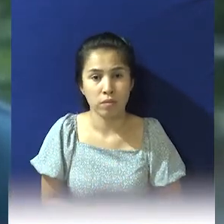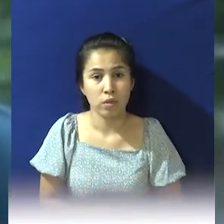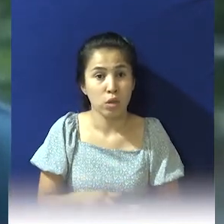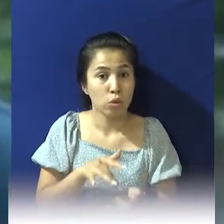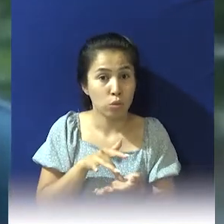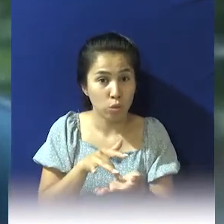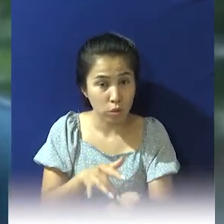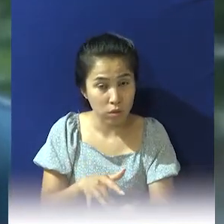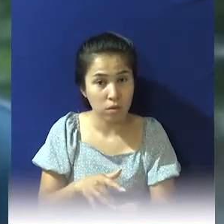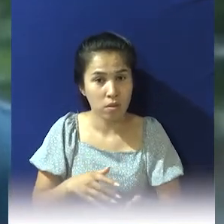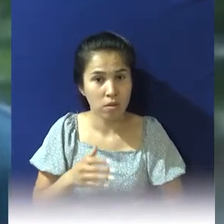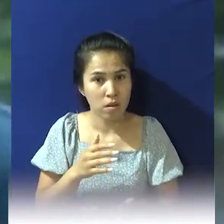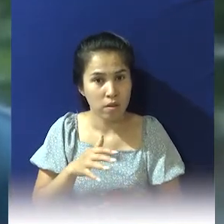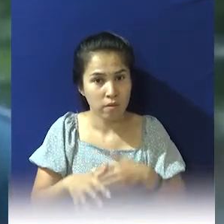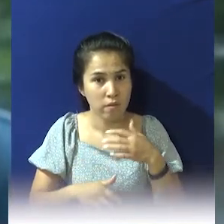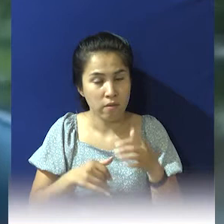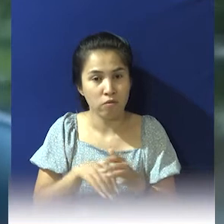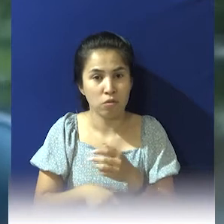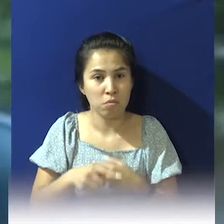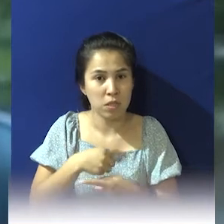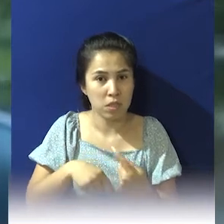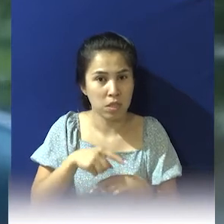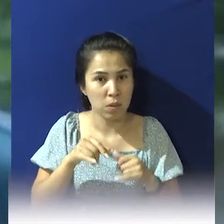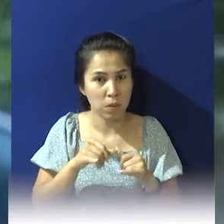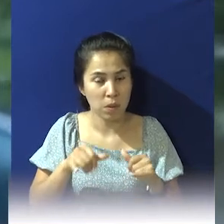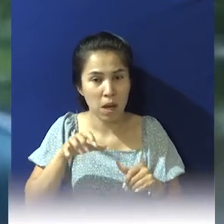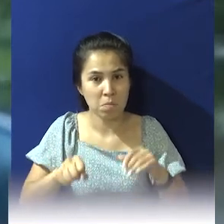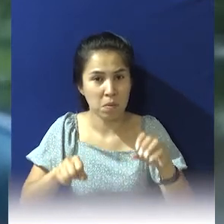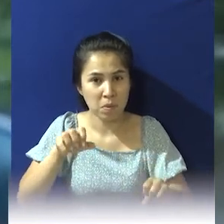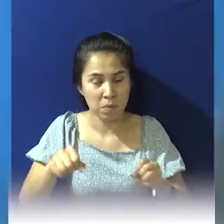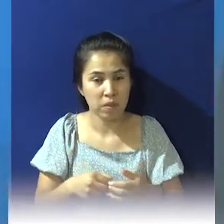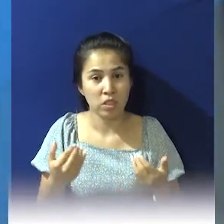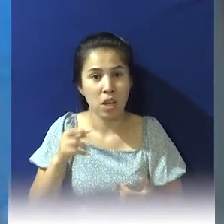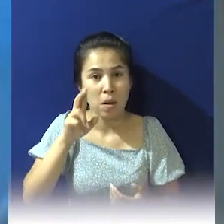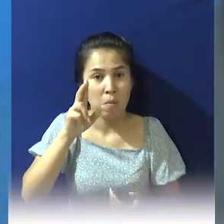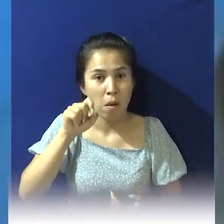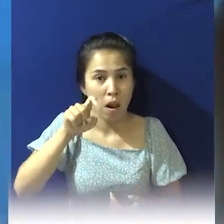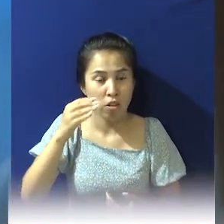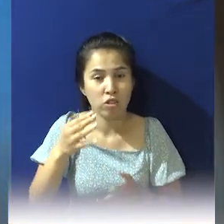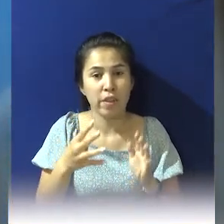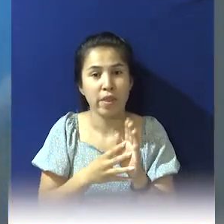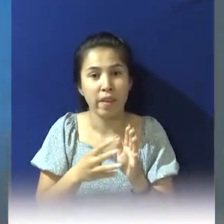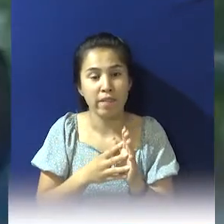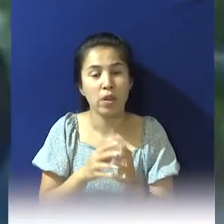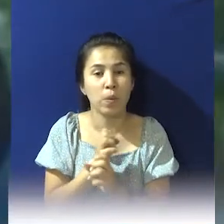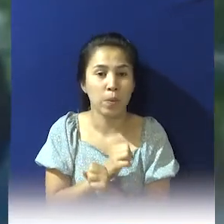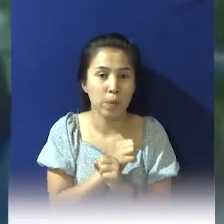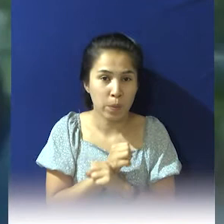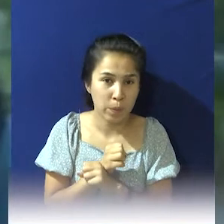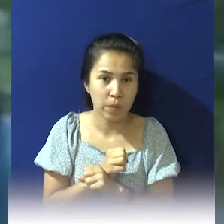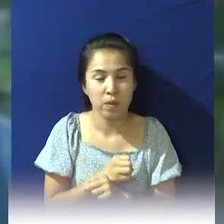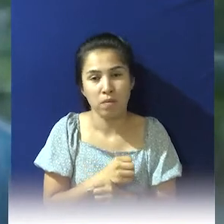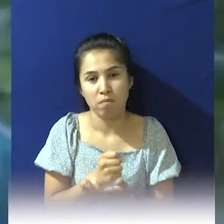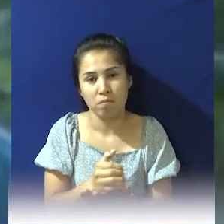организованный. То есть работы проводятся ежедневно. Какие-то, то есть по заявкам. По ремонту крыши,